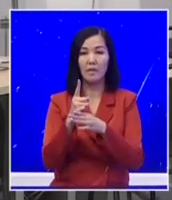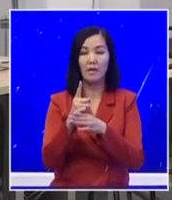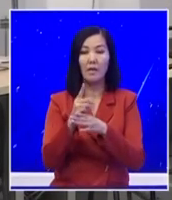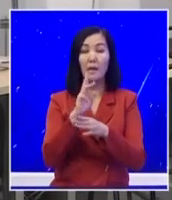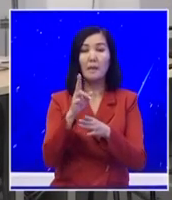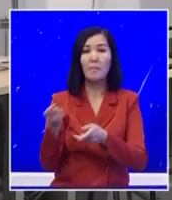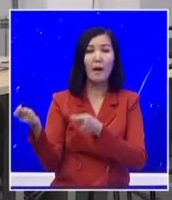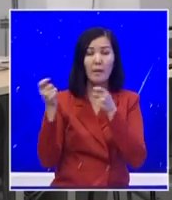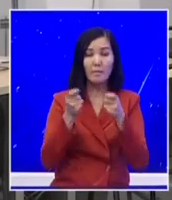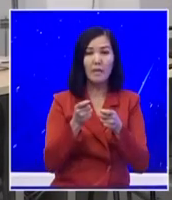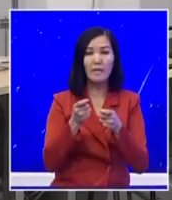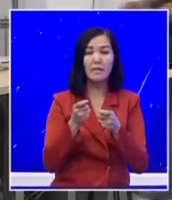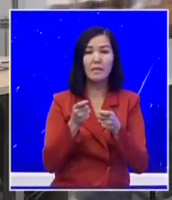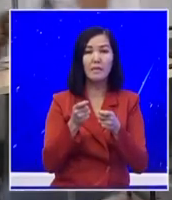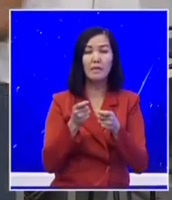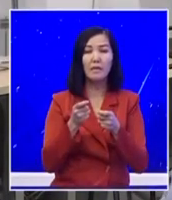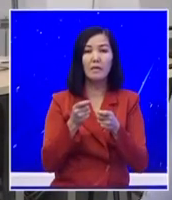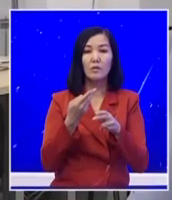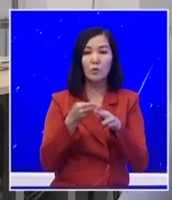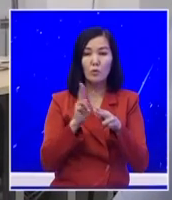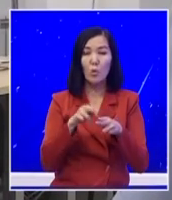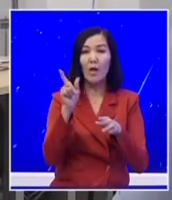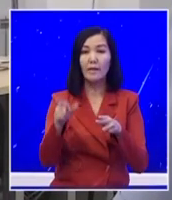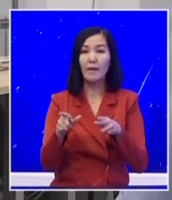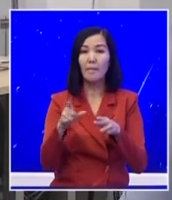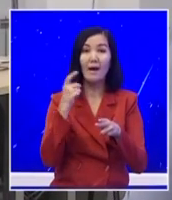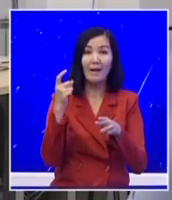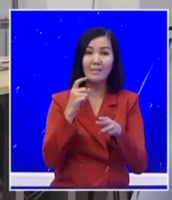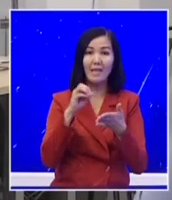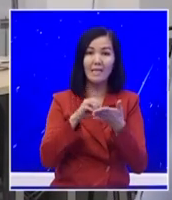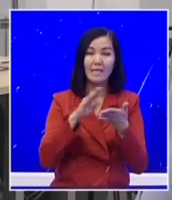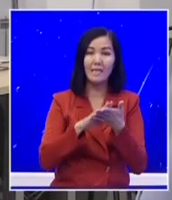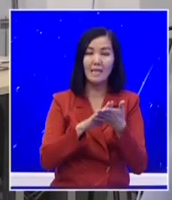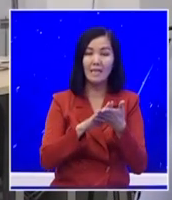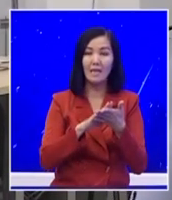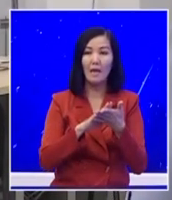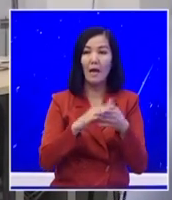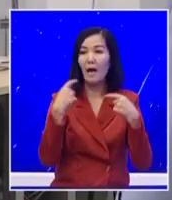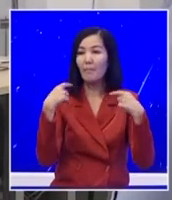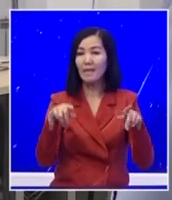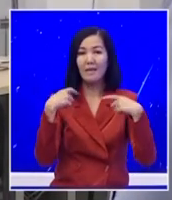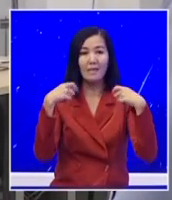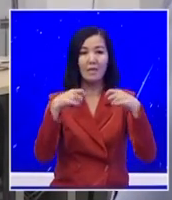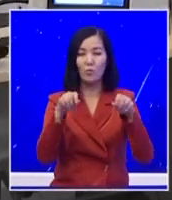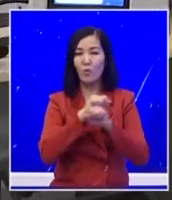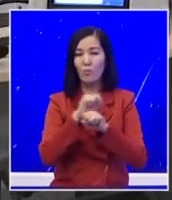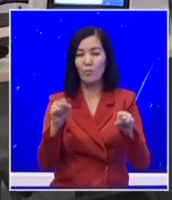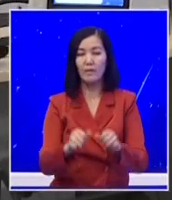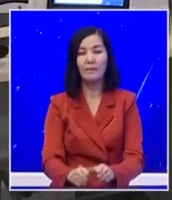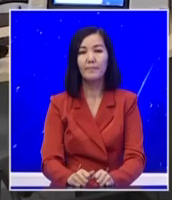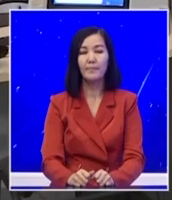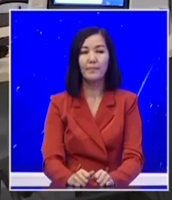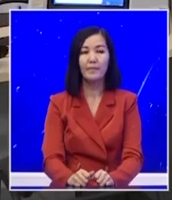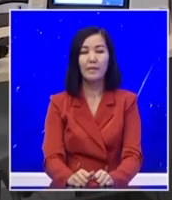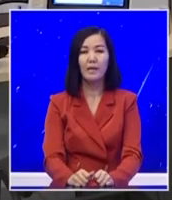келді? Армения Республикасының. Сол адамның атына қойылады, ешқандай шексіз Қазақстанды еркін жүре береді. Ескерте